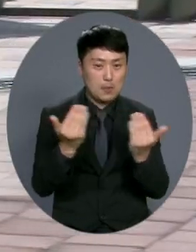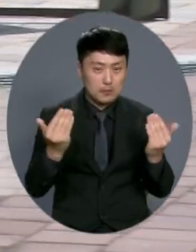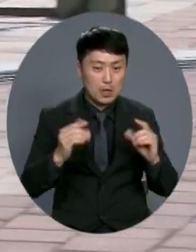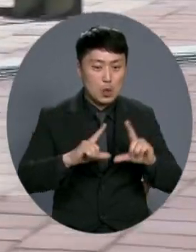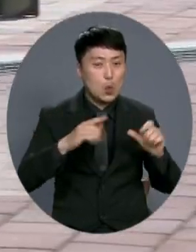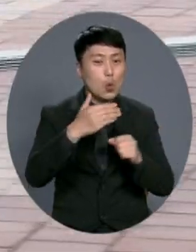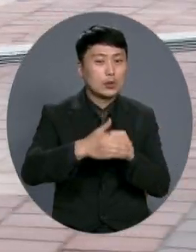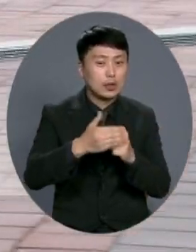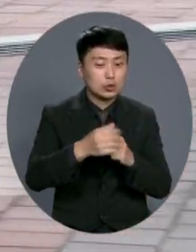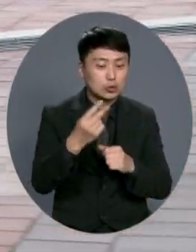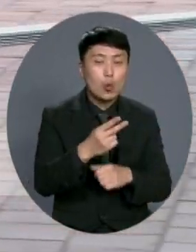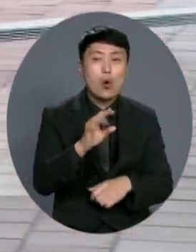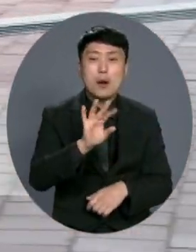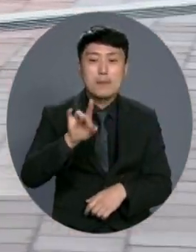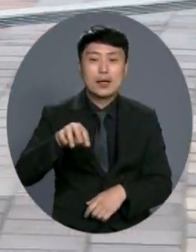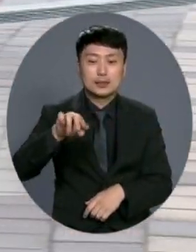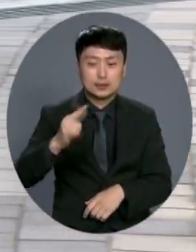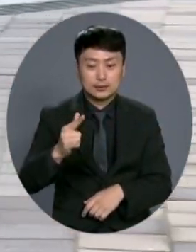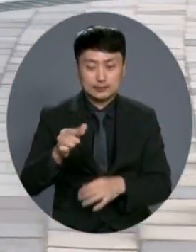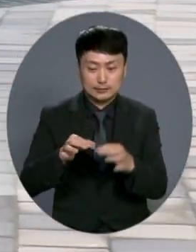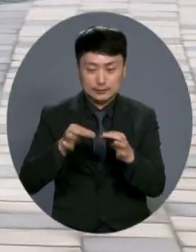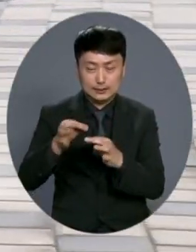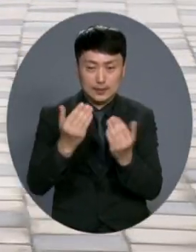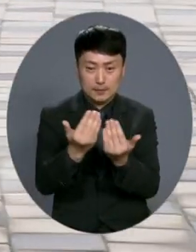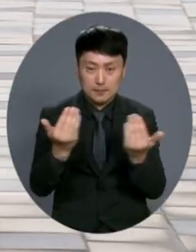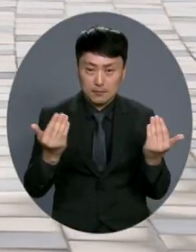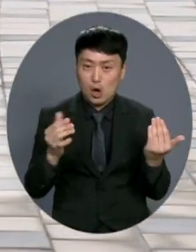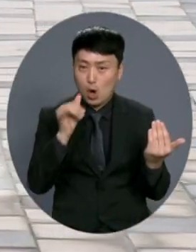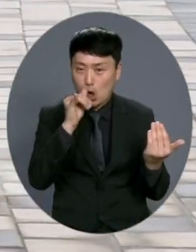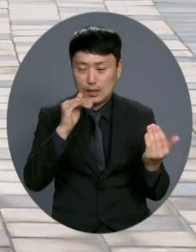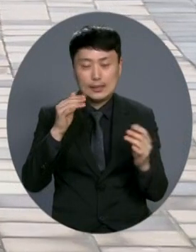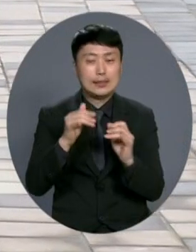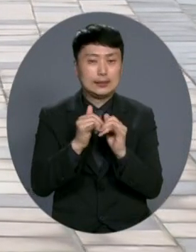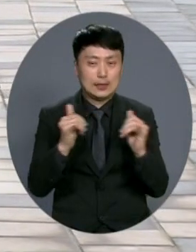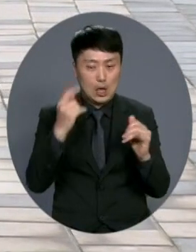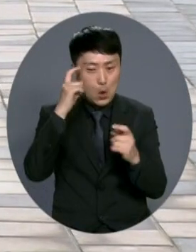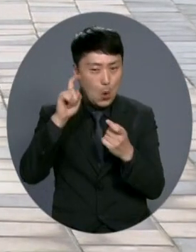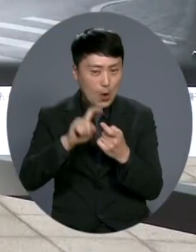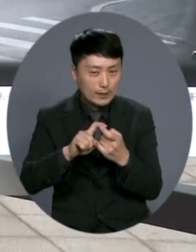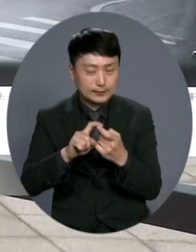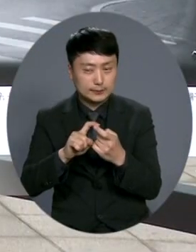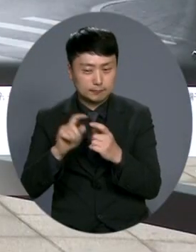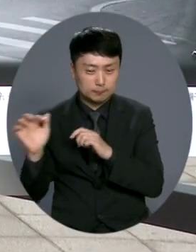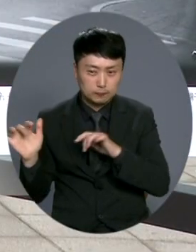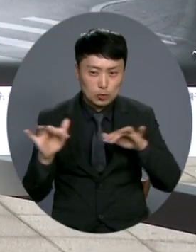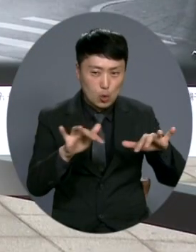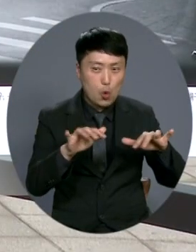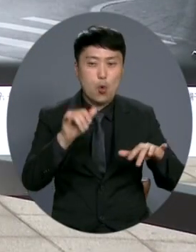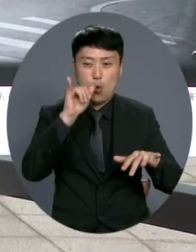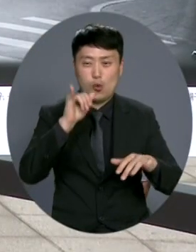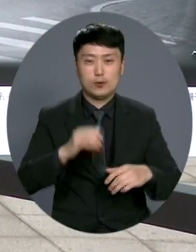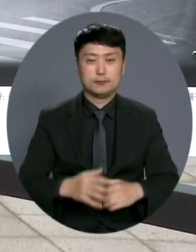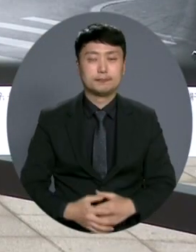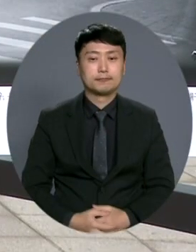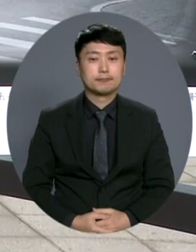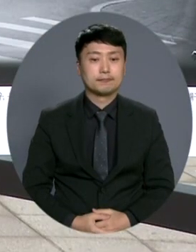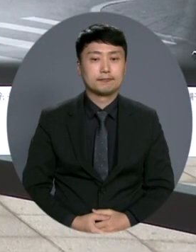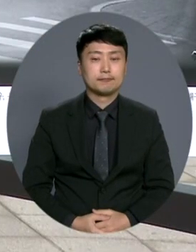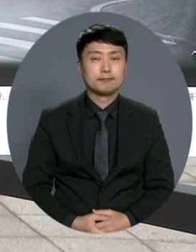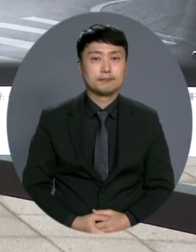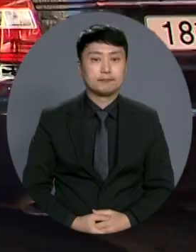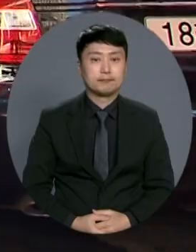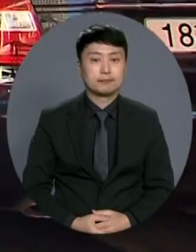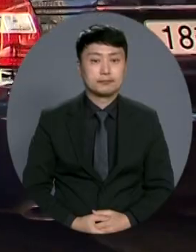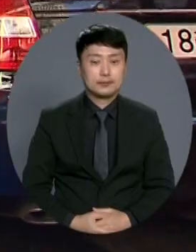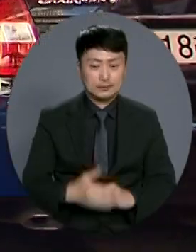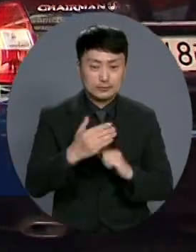동대구역, 방천시장 등 야외에 배치함으로써 사람들의 관심과 참여를 이끌어낼 수 있었습니다.